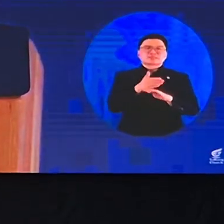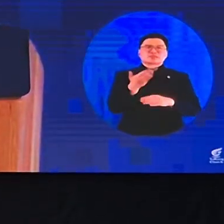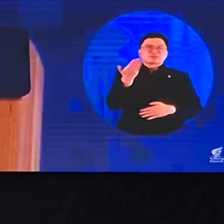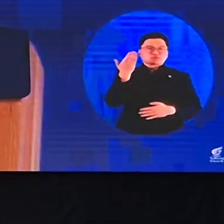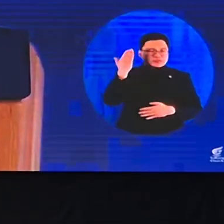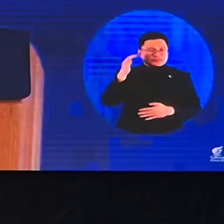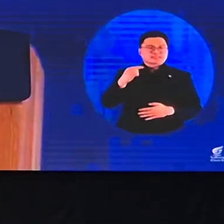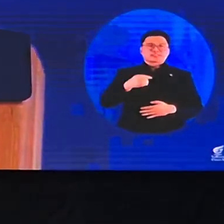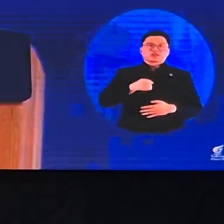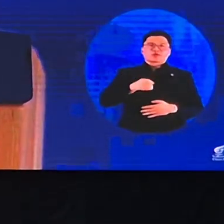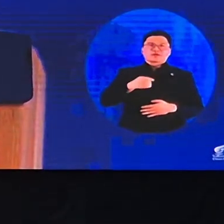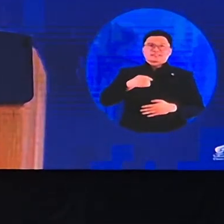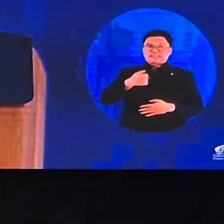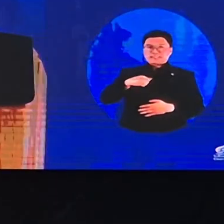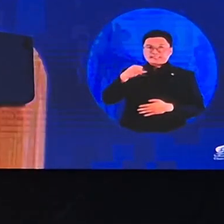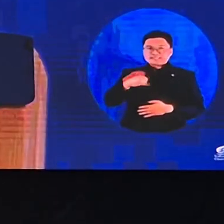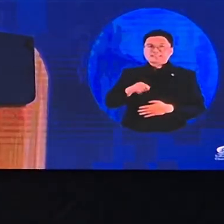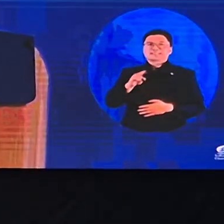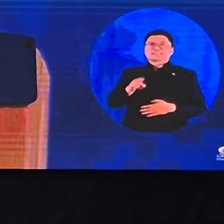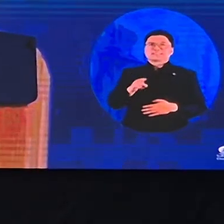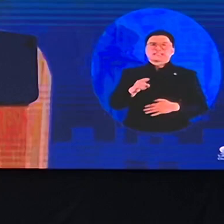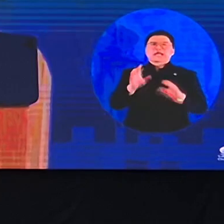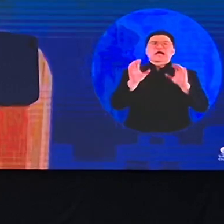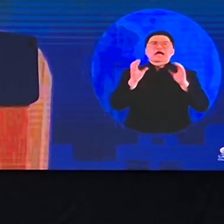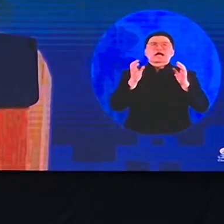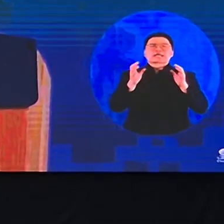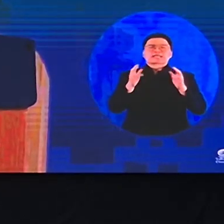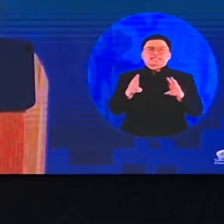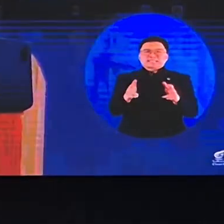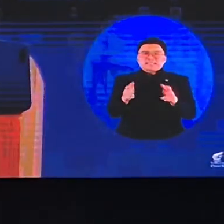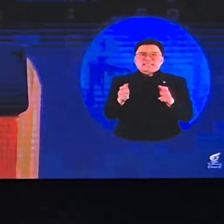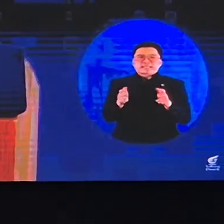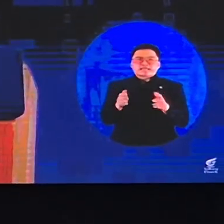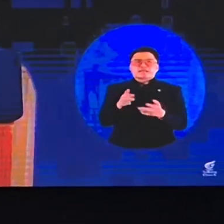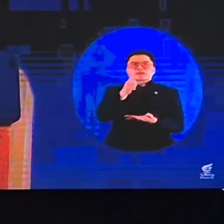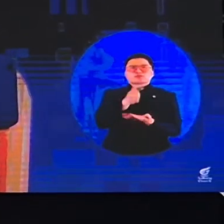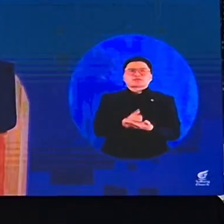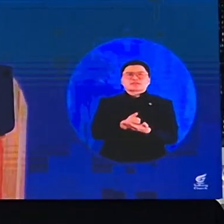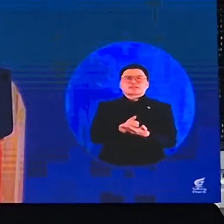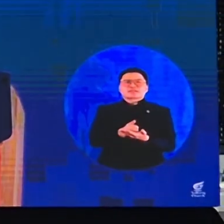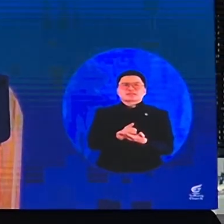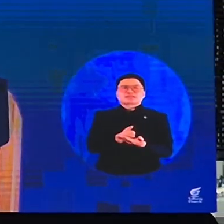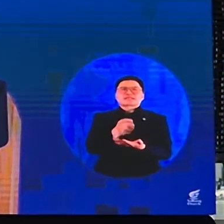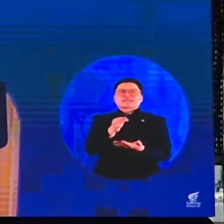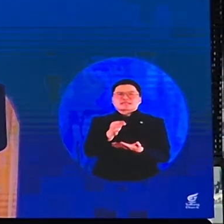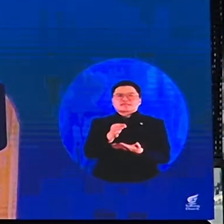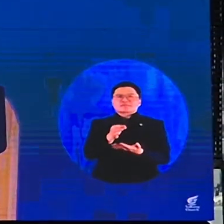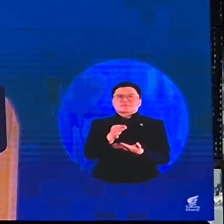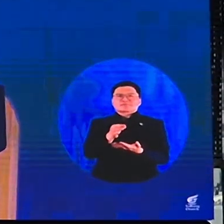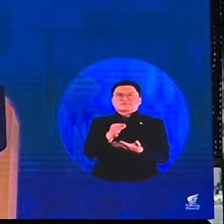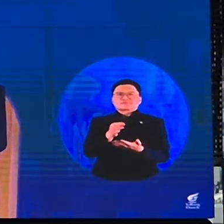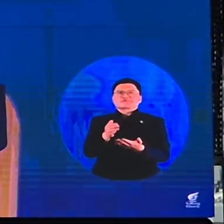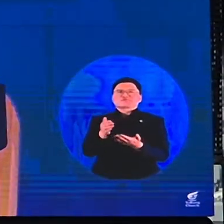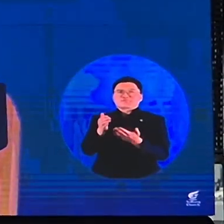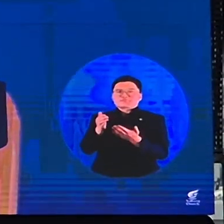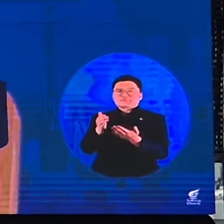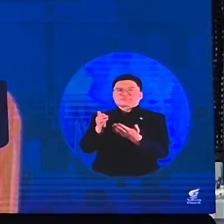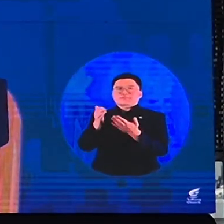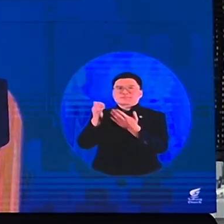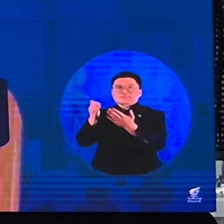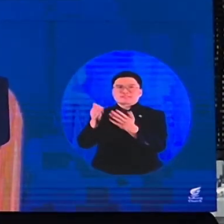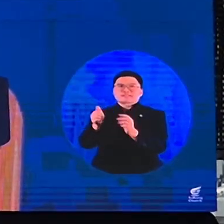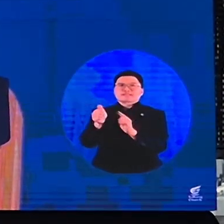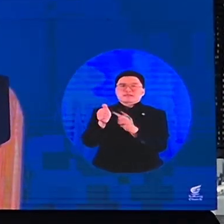저희 자녀들은 이 낙태의 죄의 값을 치르기로 했습니다. 남편 생전에